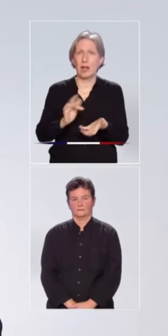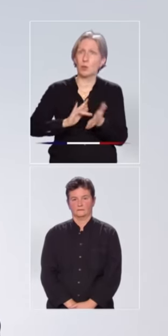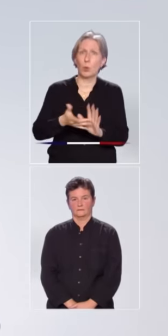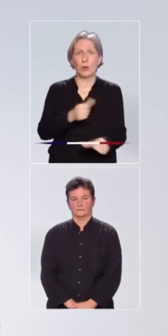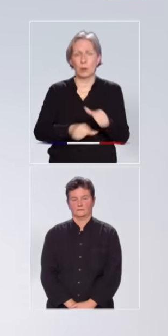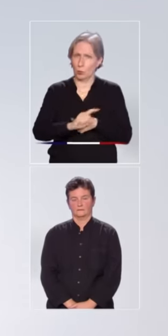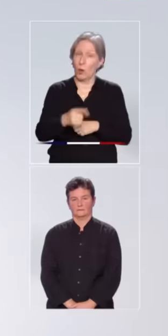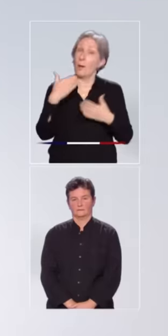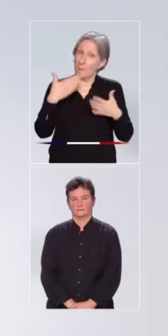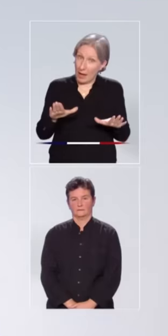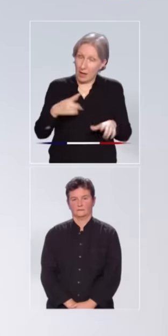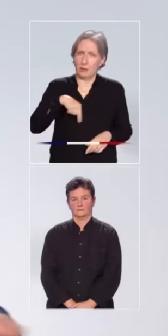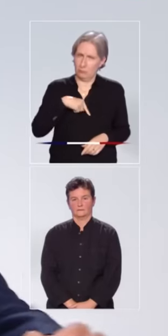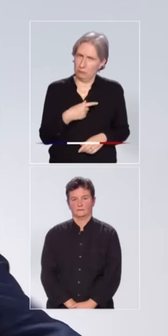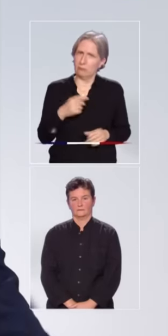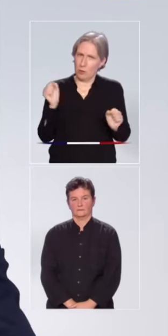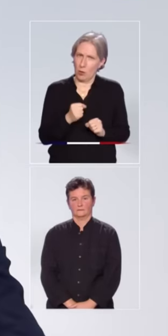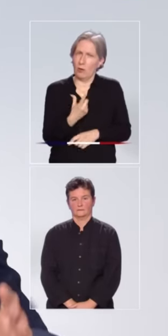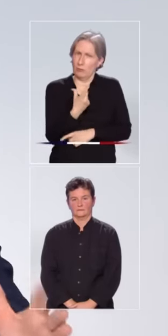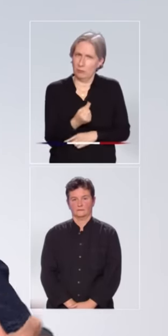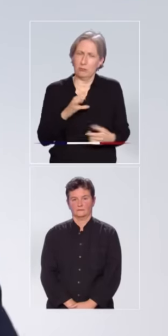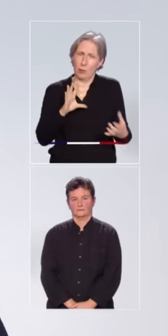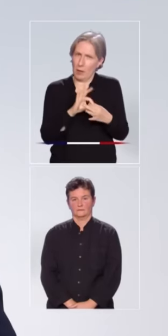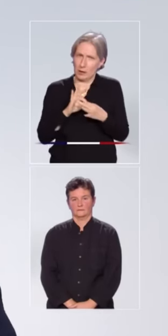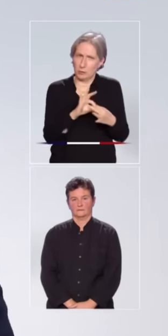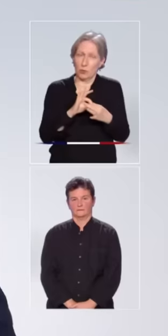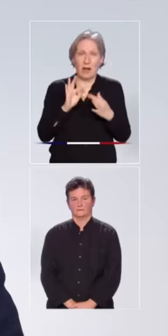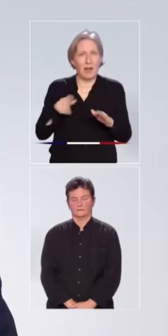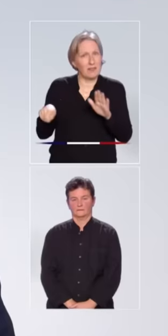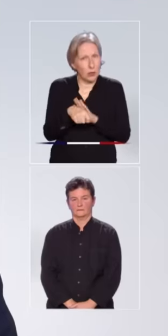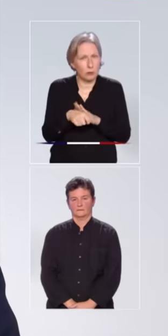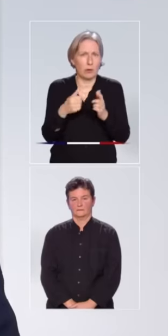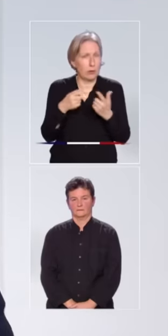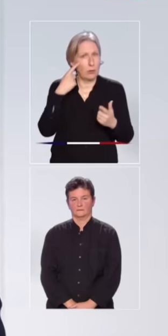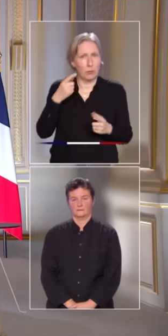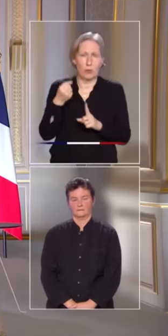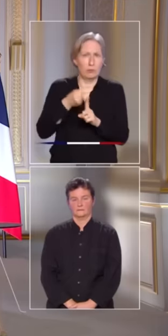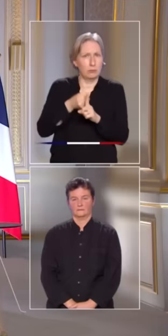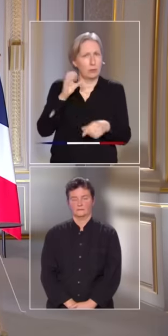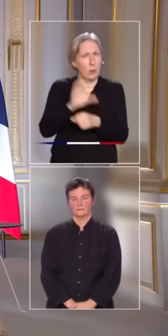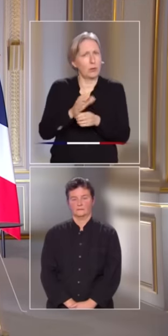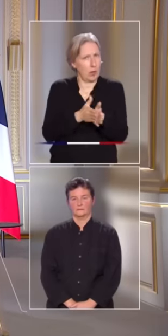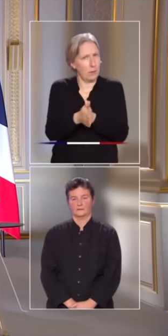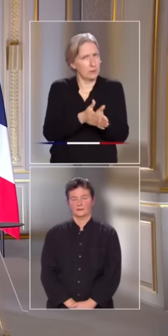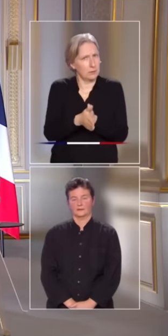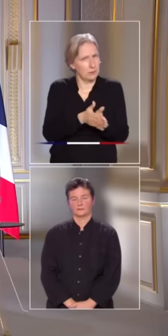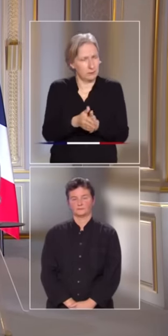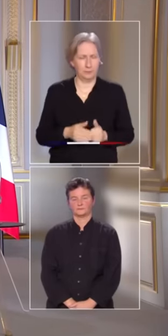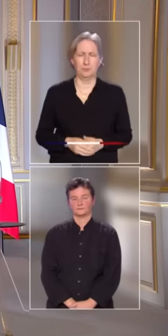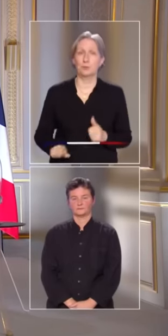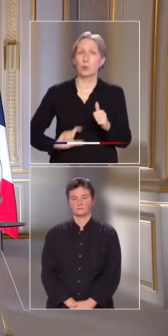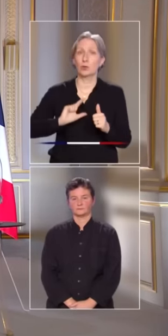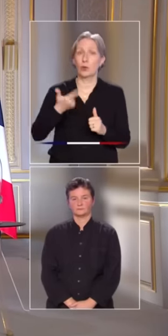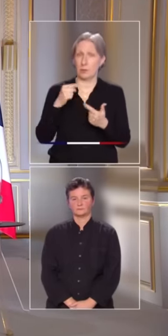Mais nous sommes prêts à coopérer, par exemple sur le financement, c'est ce que j'ai dit tout de suite, pour lutter contre le Hamas. Deuxièmement, vous êtes une